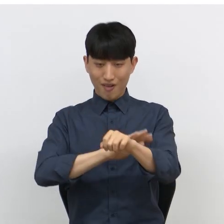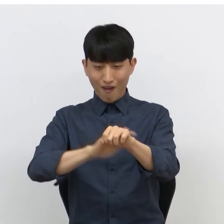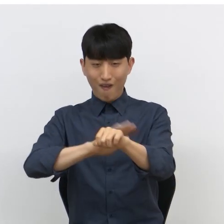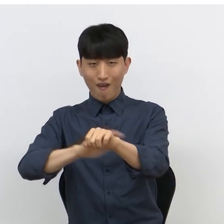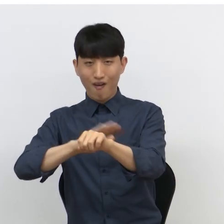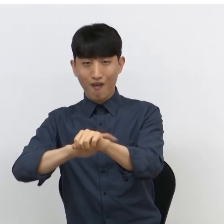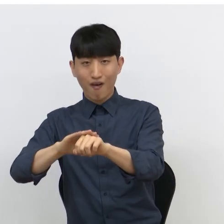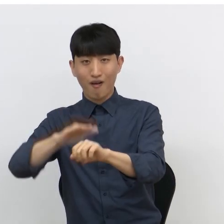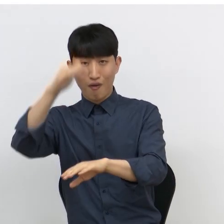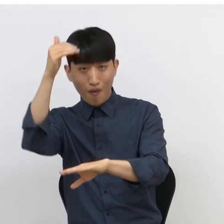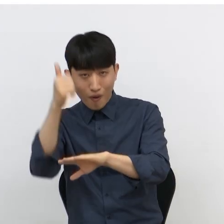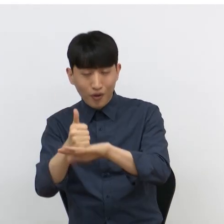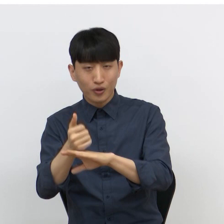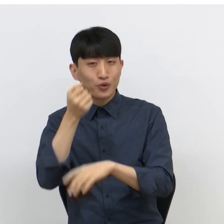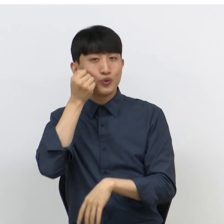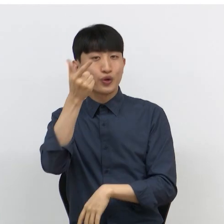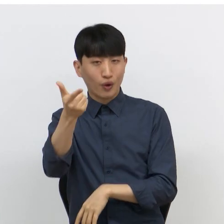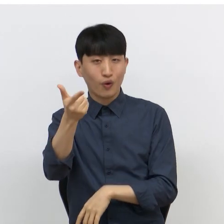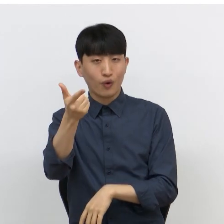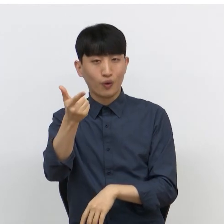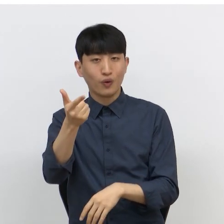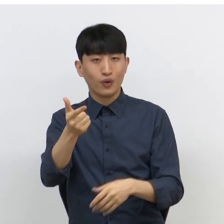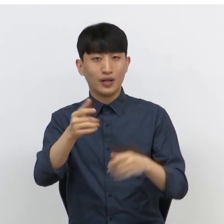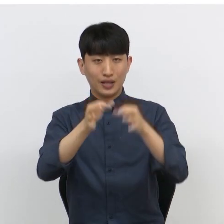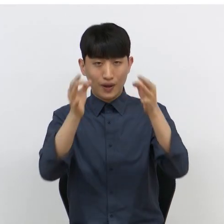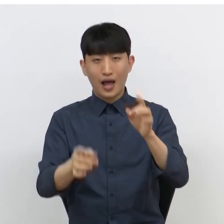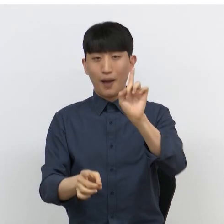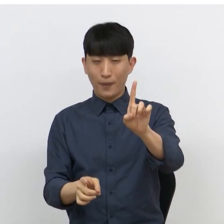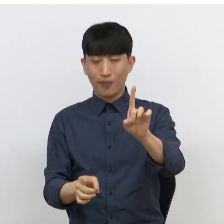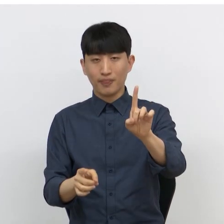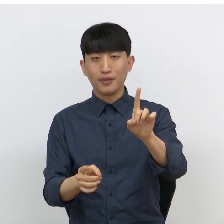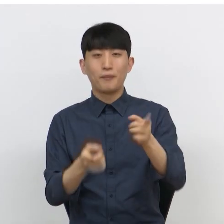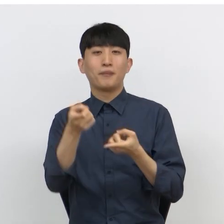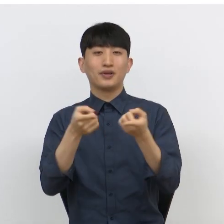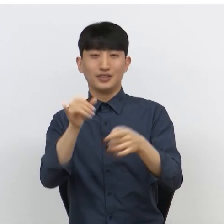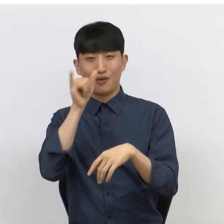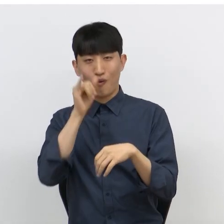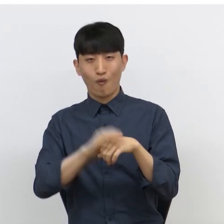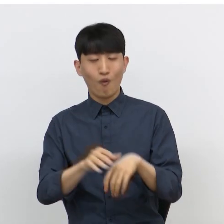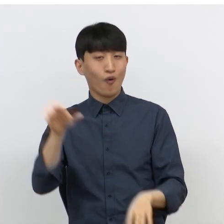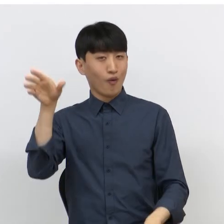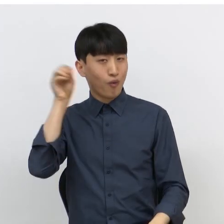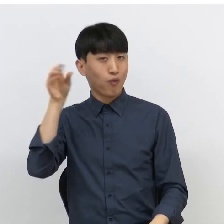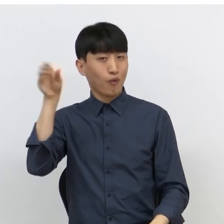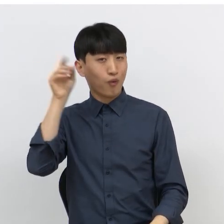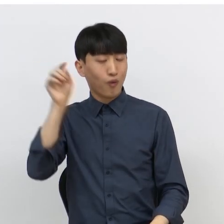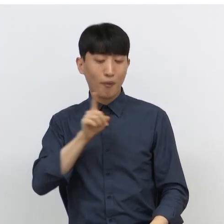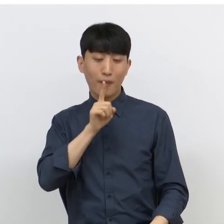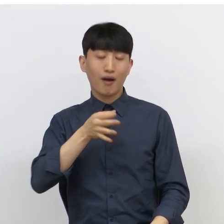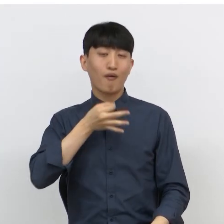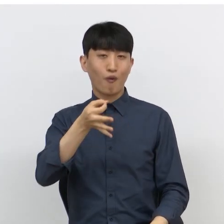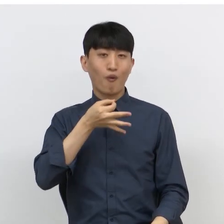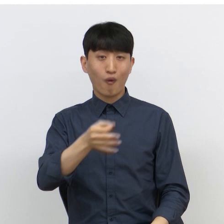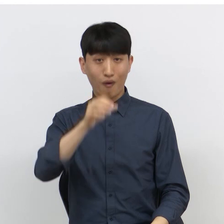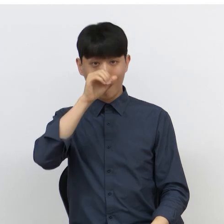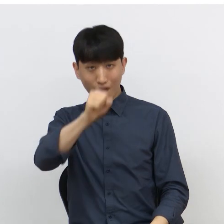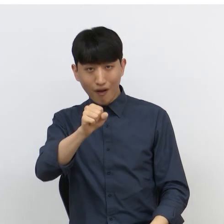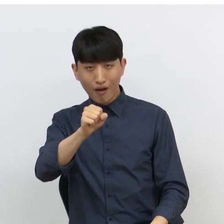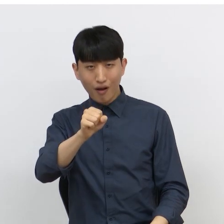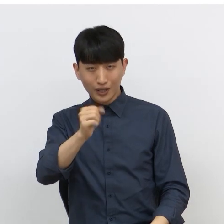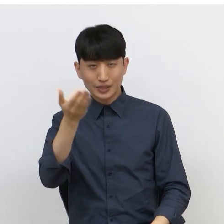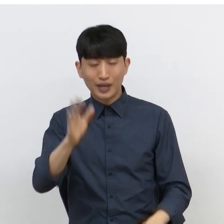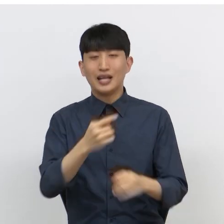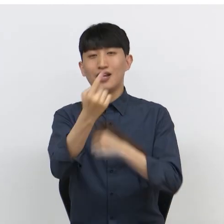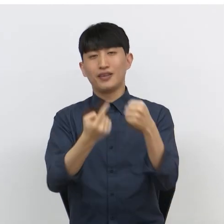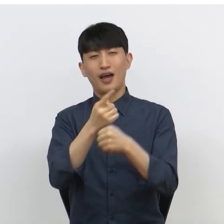6개월 단위로 매핑을 계속 진행을 하게 되는 겁니다. 그리고 나서 정말 듣기나 발음이나 이런 게 좋아도 1년마다 한